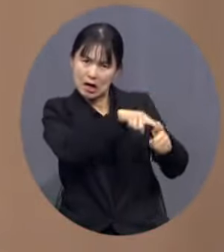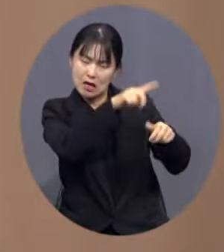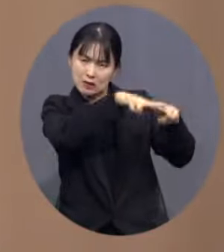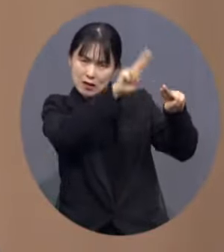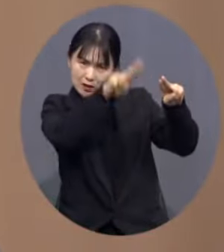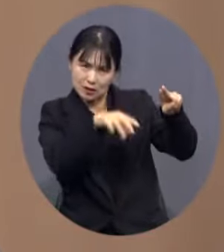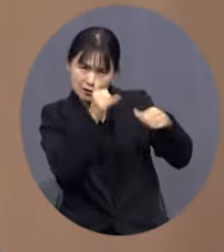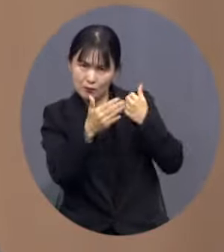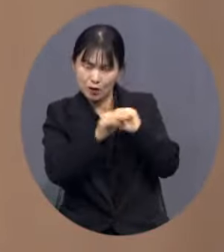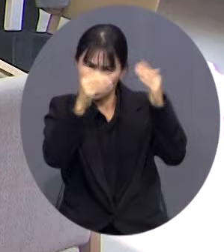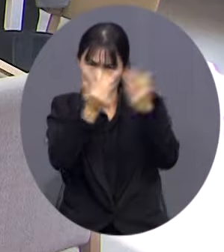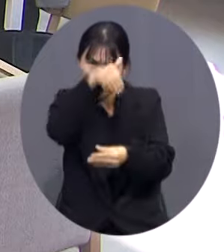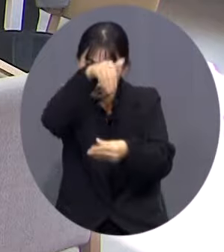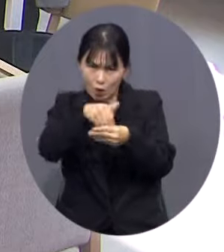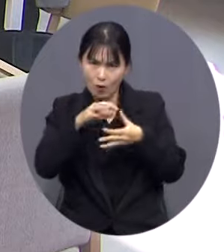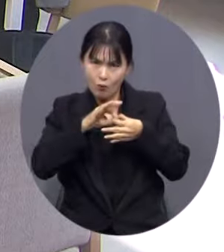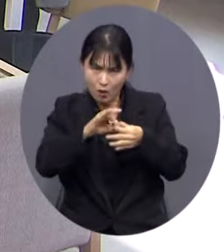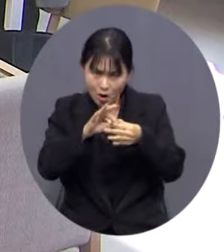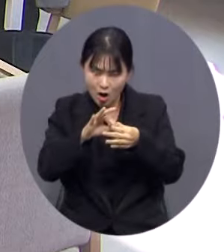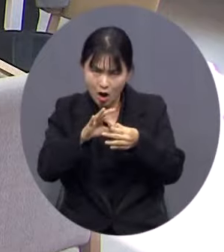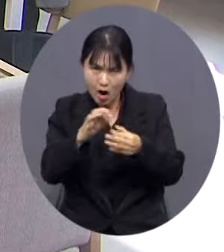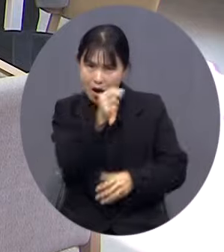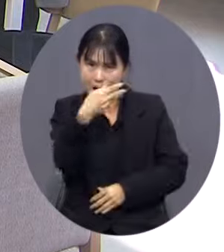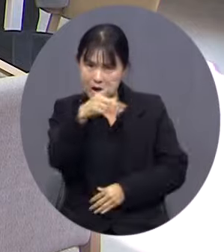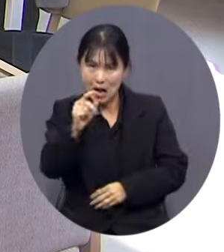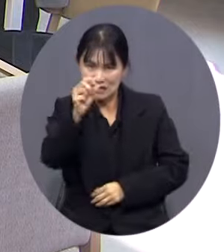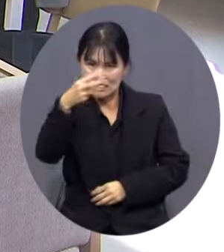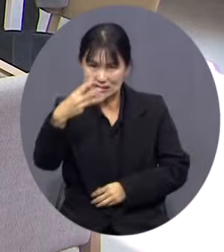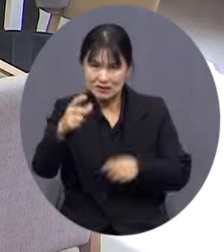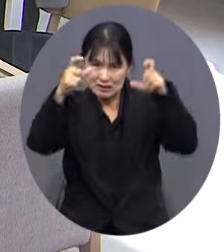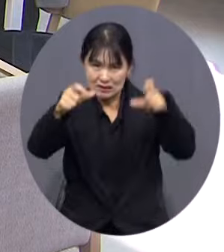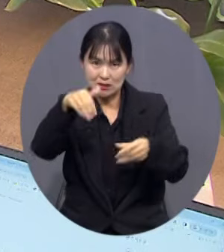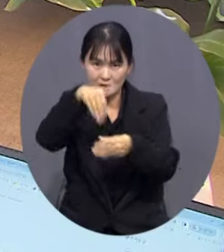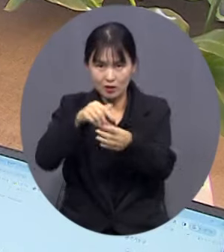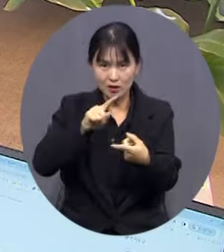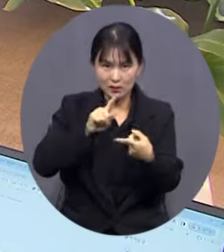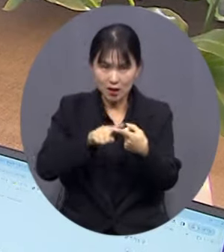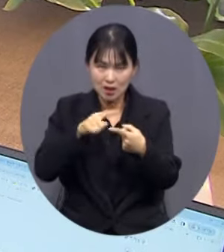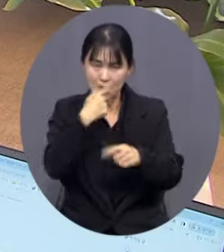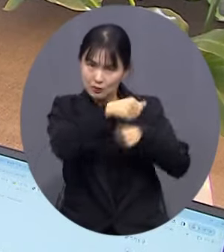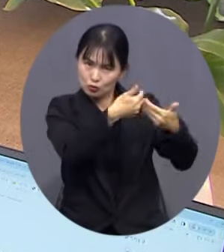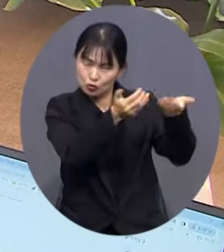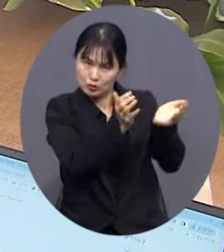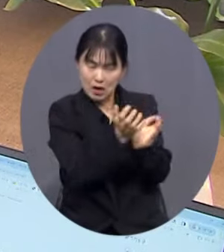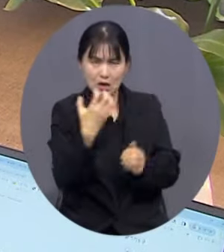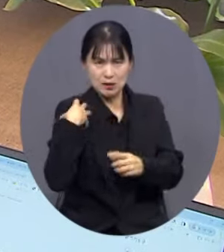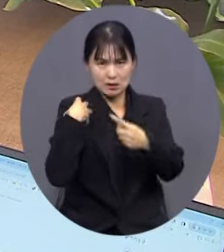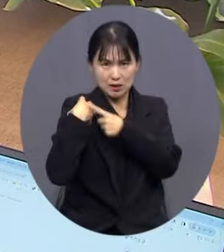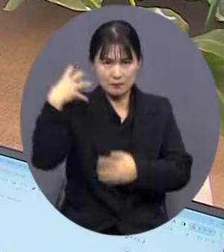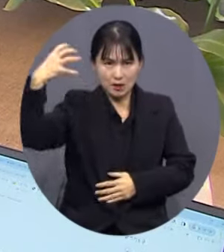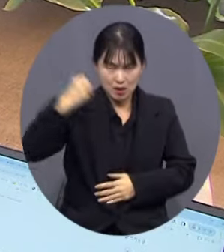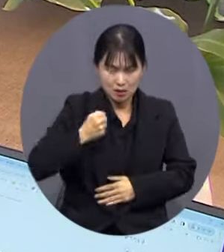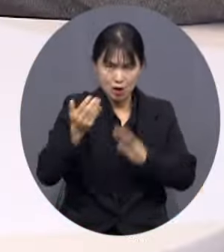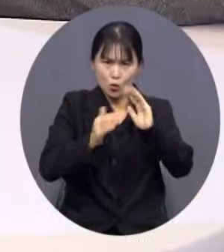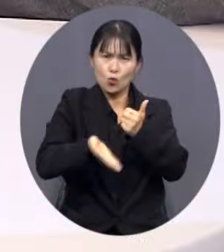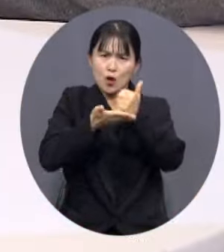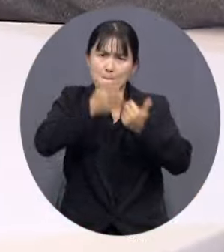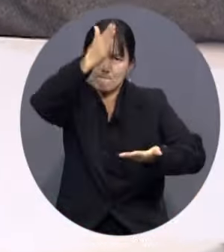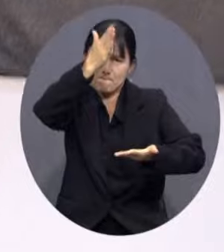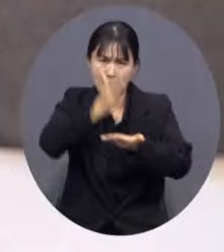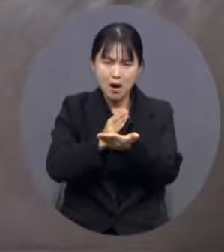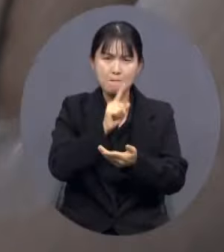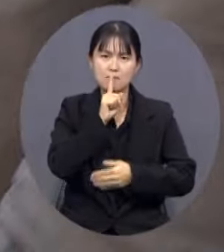이번 총선과 함께 치러지는 제주시 아라을 도의원 보궐선거에 더불어민주당이 책임을 지고 후보 공천을 하지 말아야